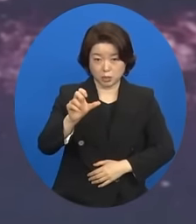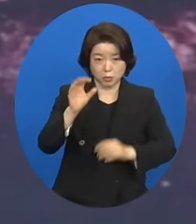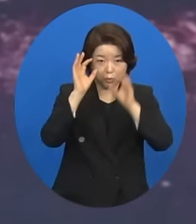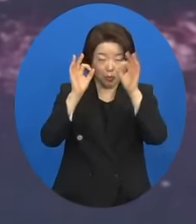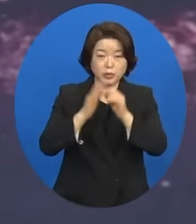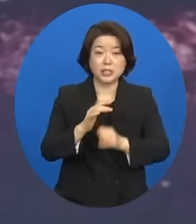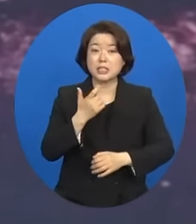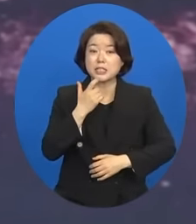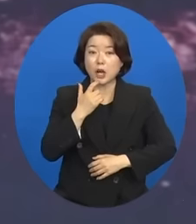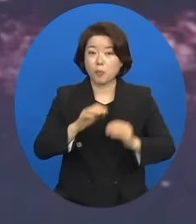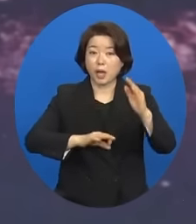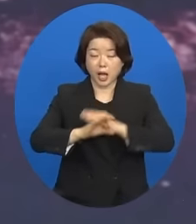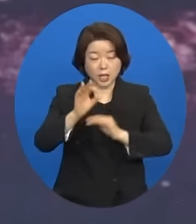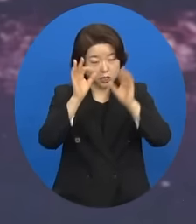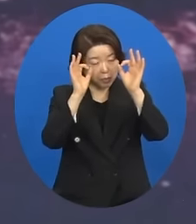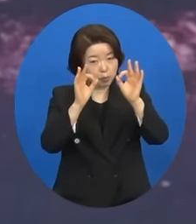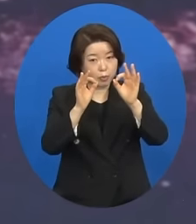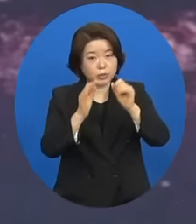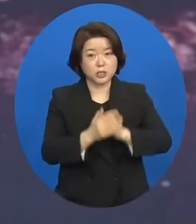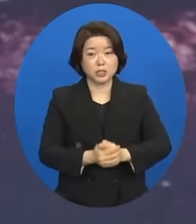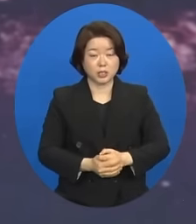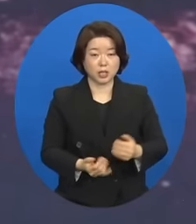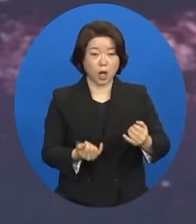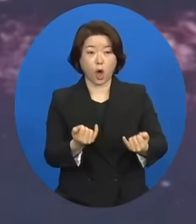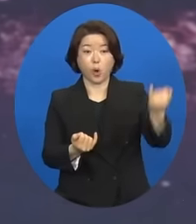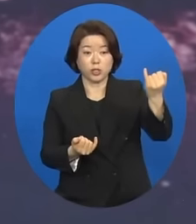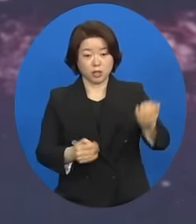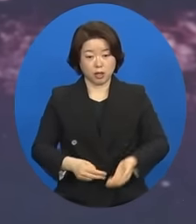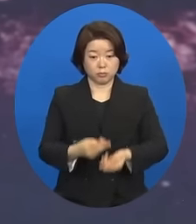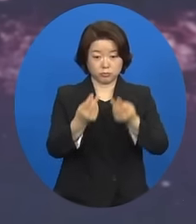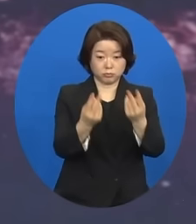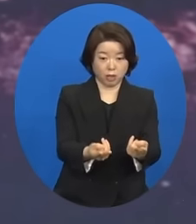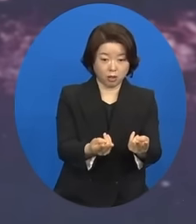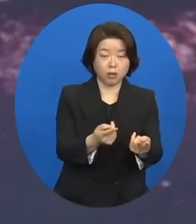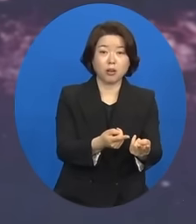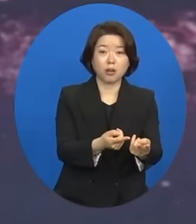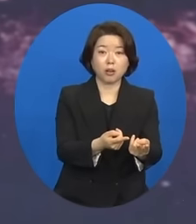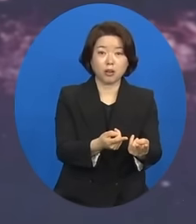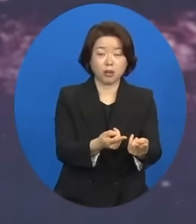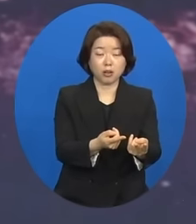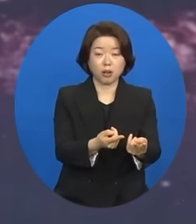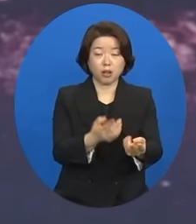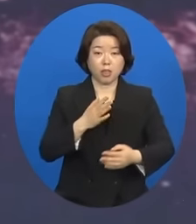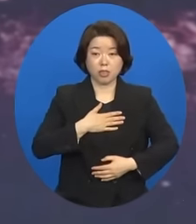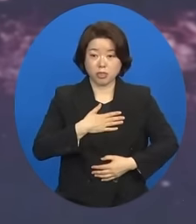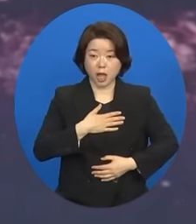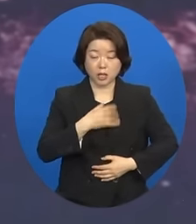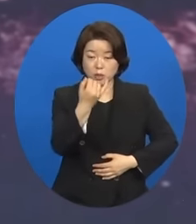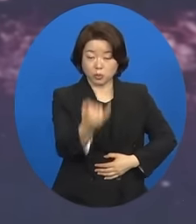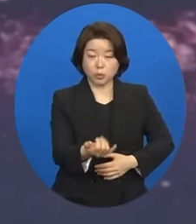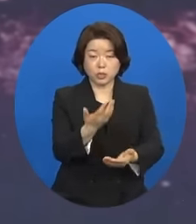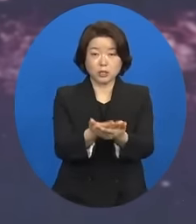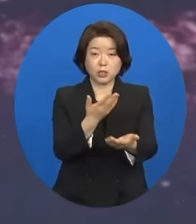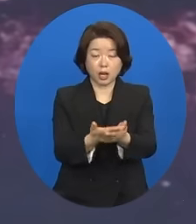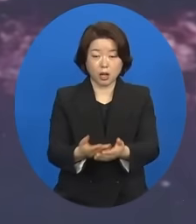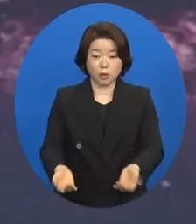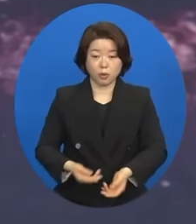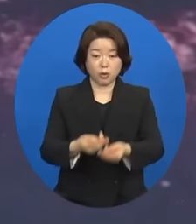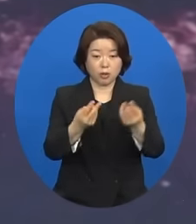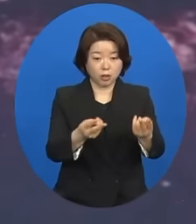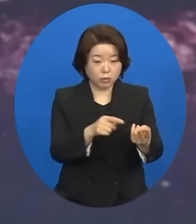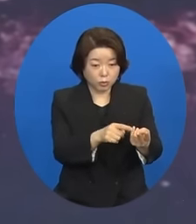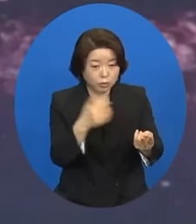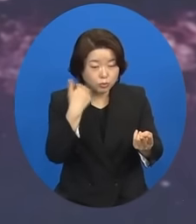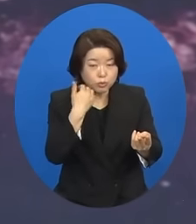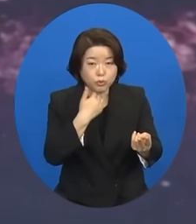아침에 보니 누구예요 레아가 누워 있는 거야 레아가 라를 요구했는데 레가 옆에 누워 있네요 더